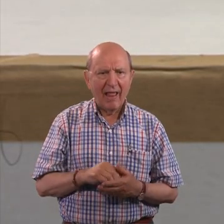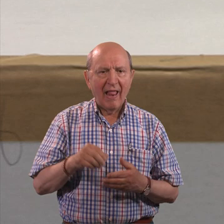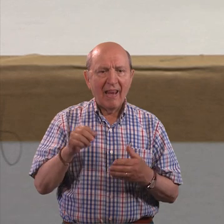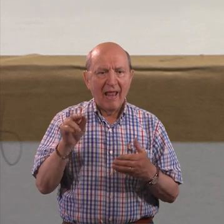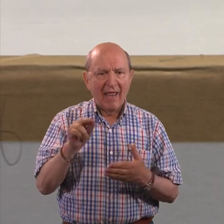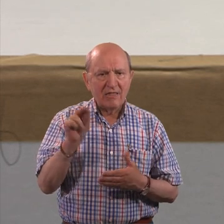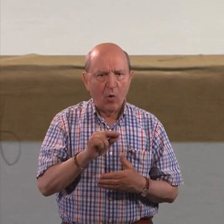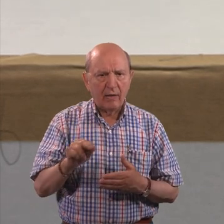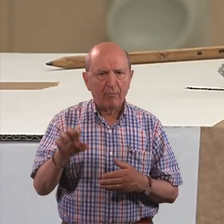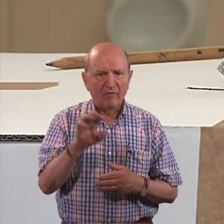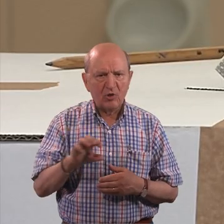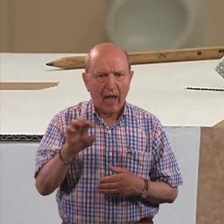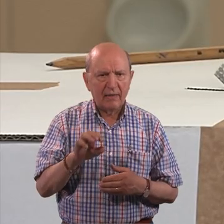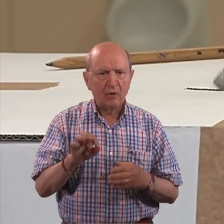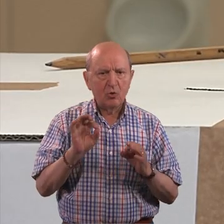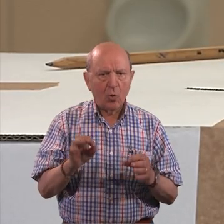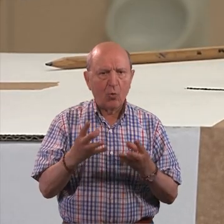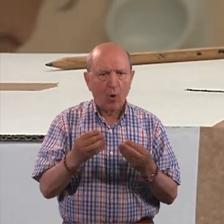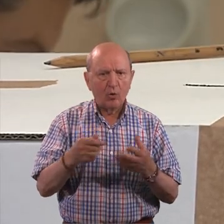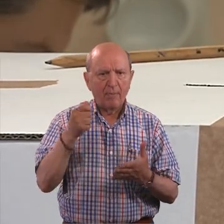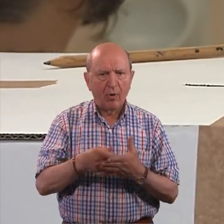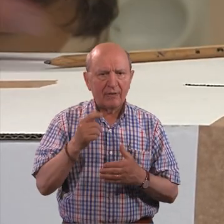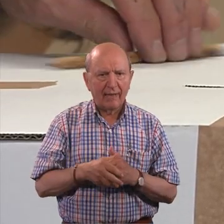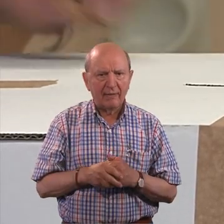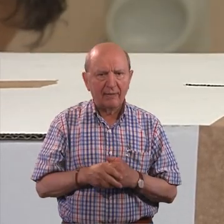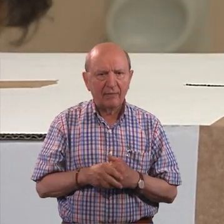le elezioni provinciali sono molto importanti